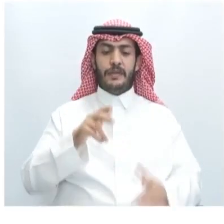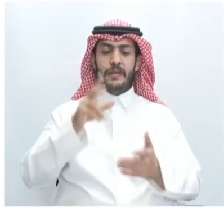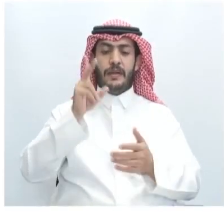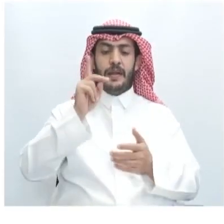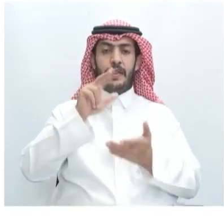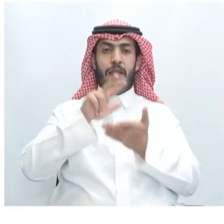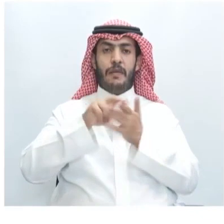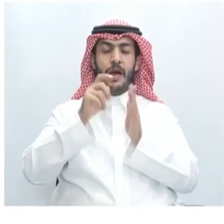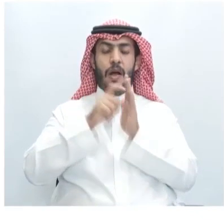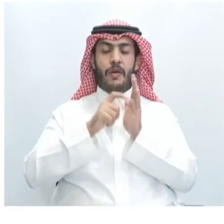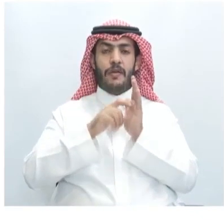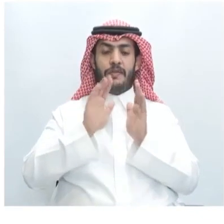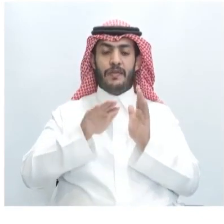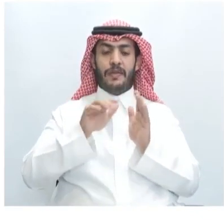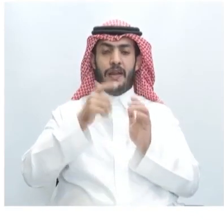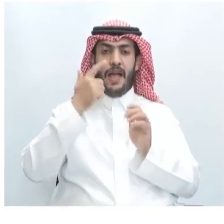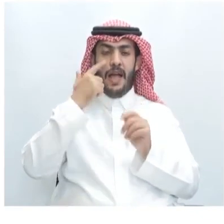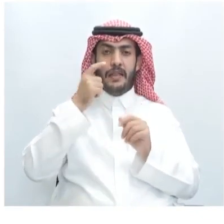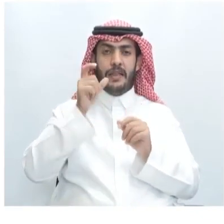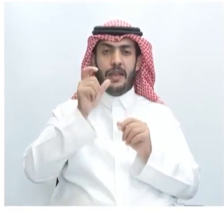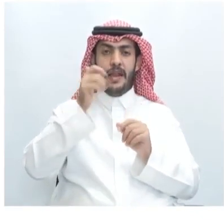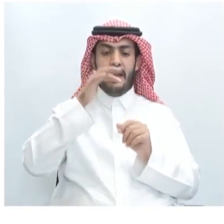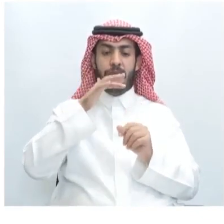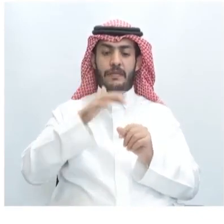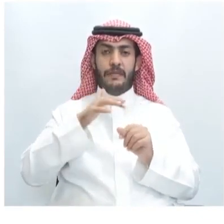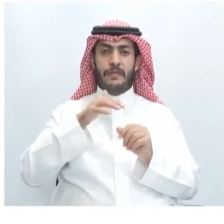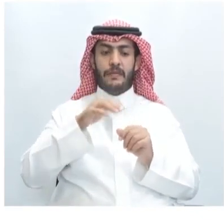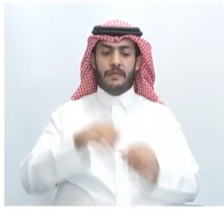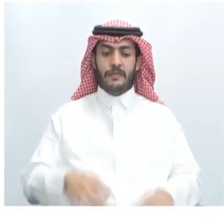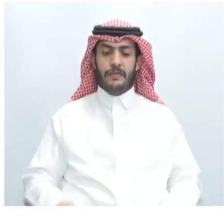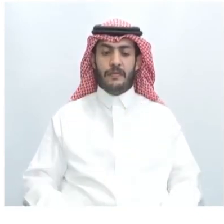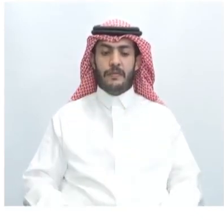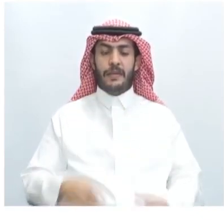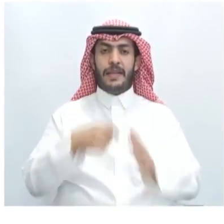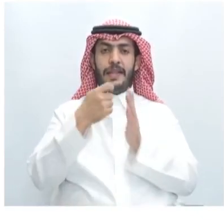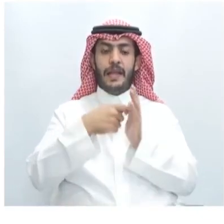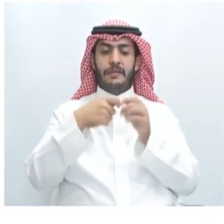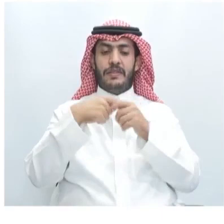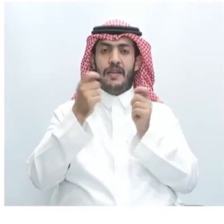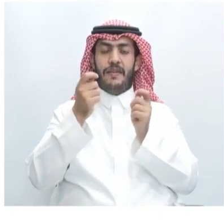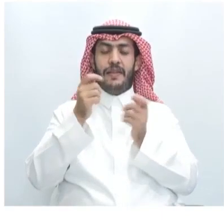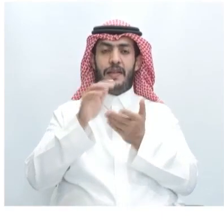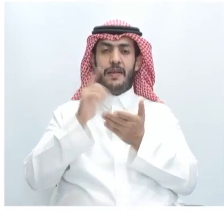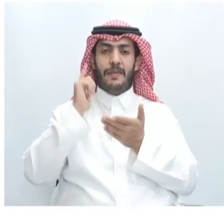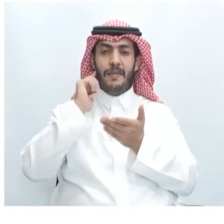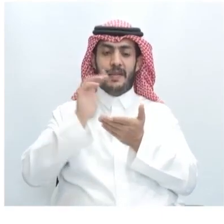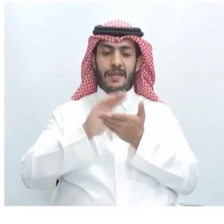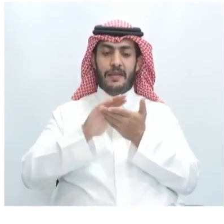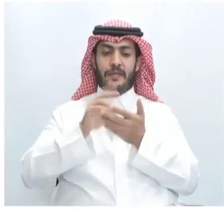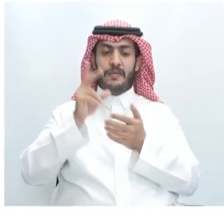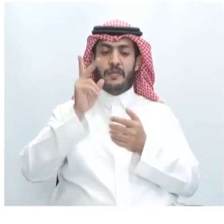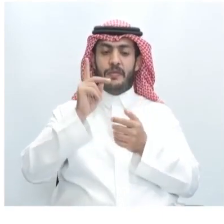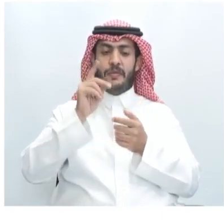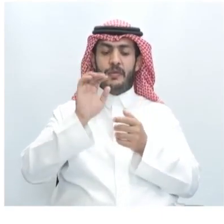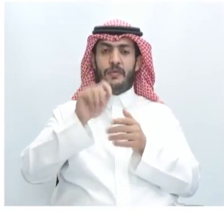القانونيه التي حدثت في عهد الرسول صلى الله عليه وسلم ماذا كتابه صحيفه المدينه وايضا